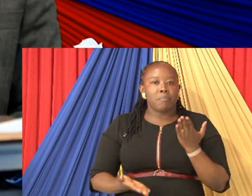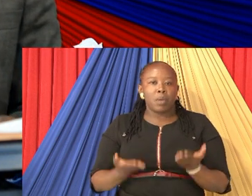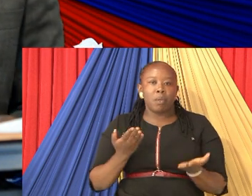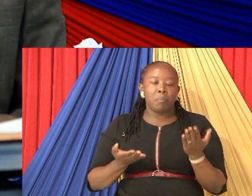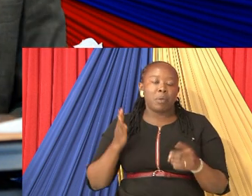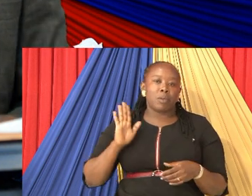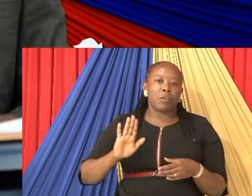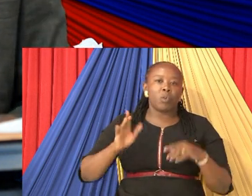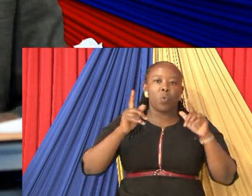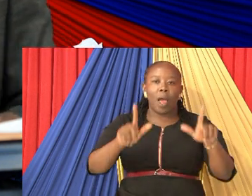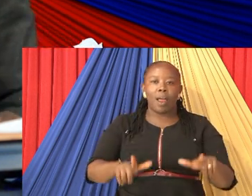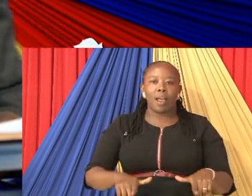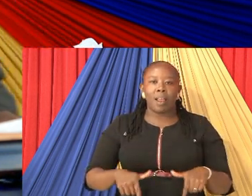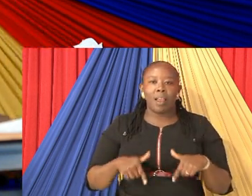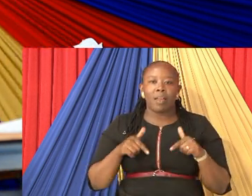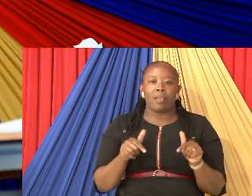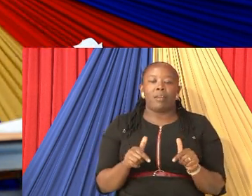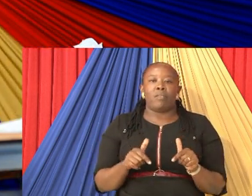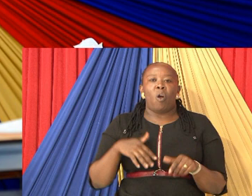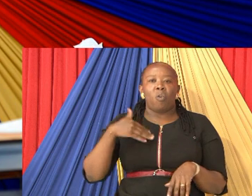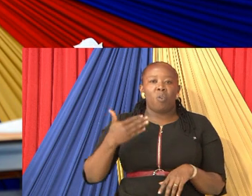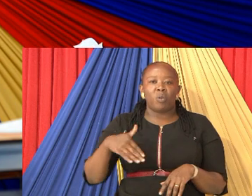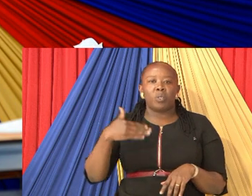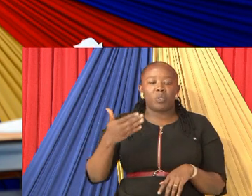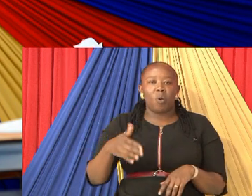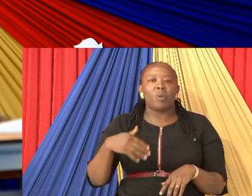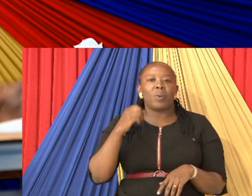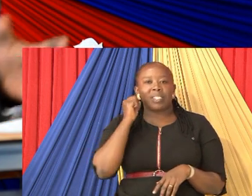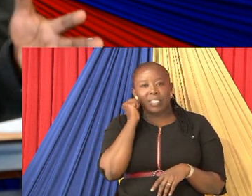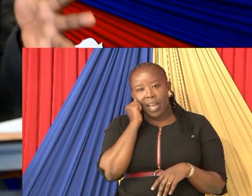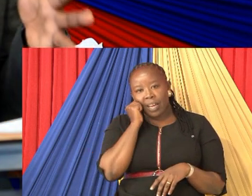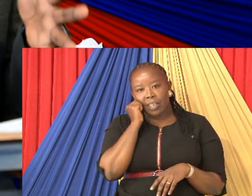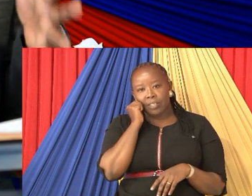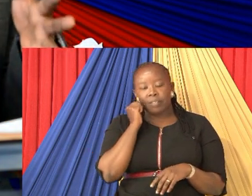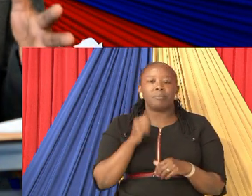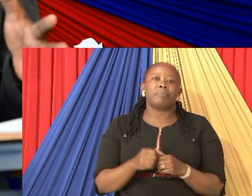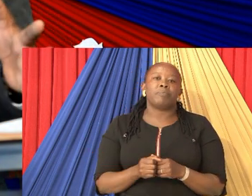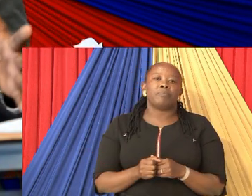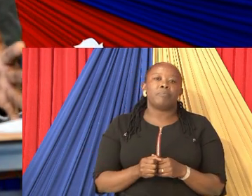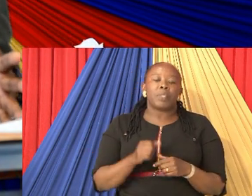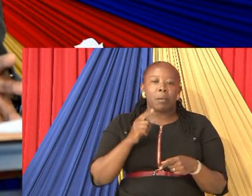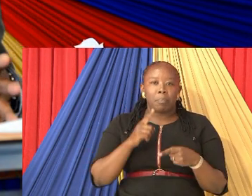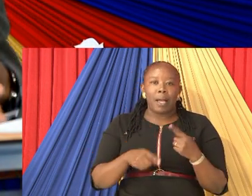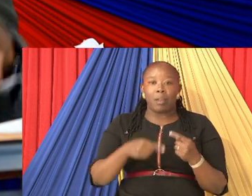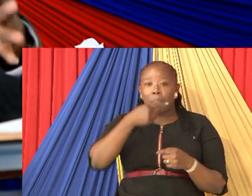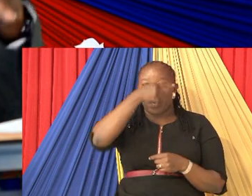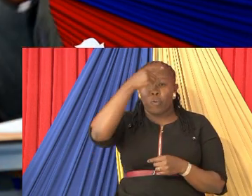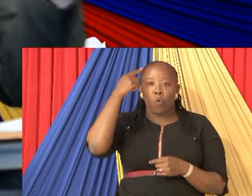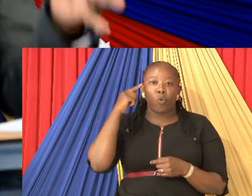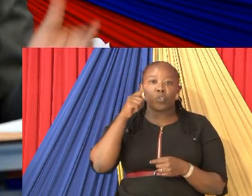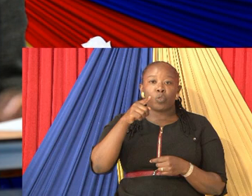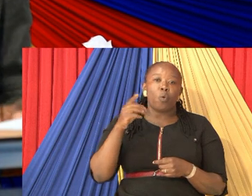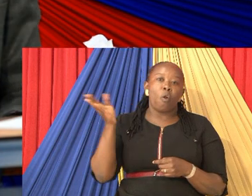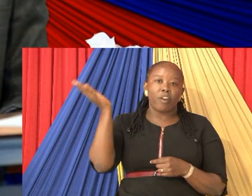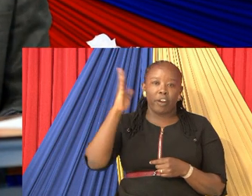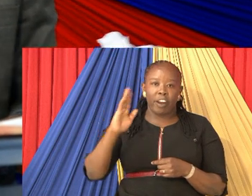labda ya kuomboleza, maisha ya kuhuzunika, kwa sababu hatujawahi kujaribu